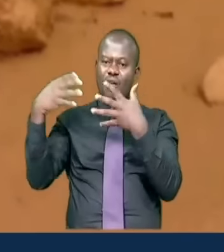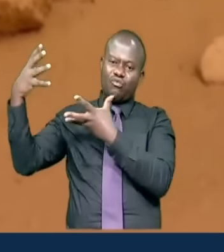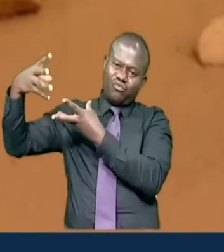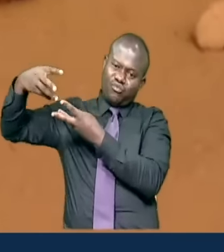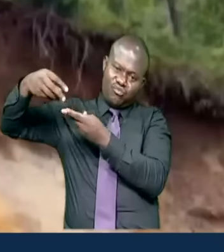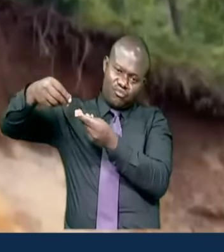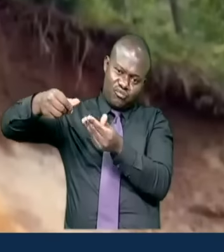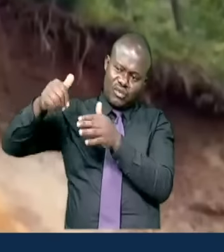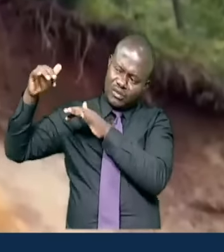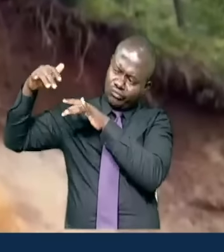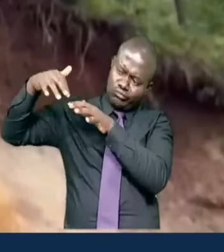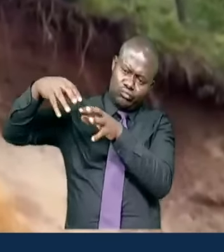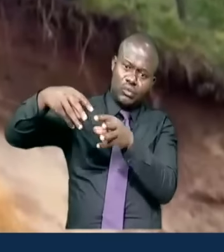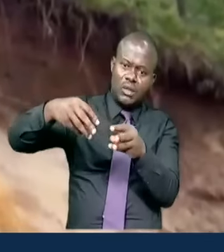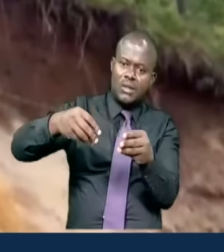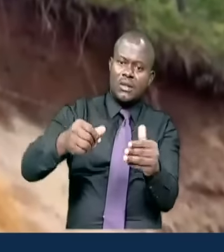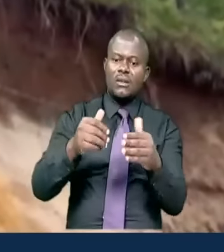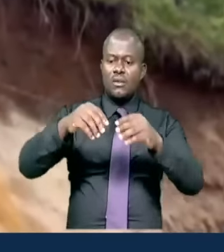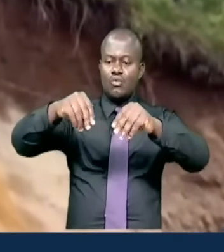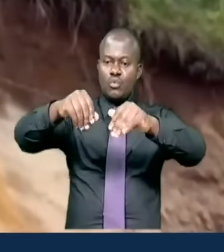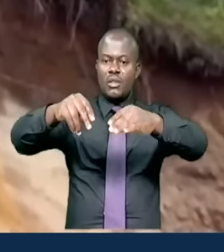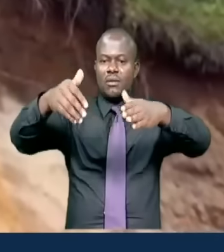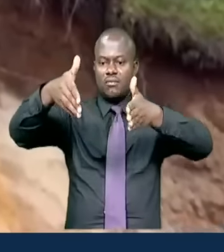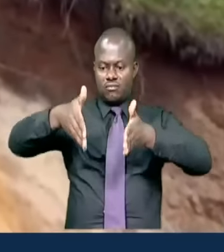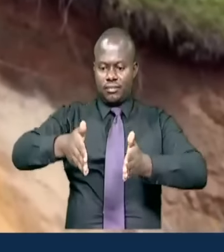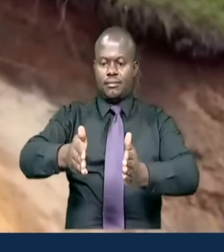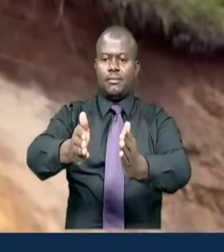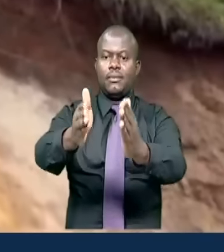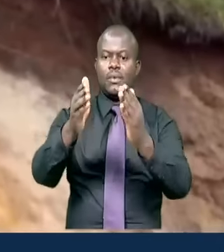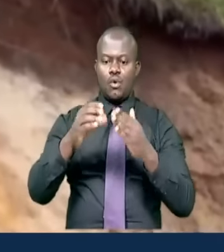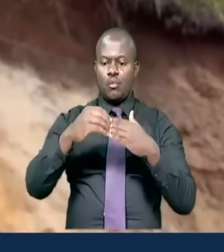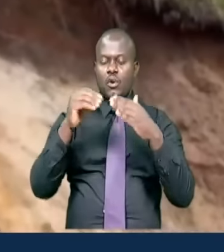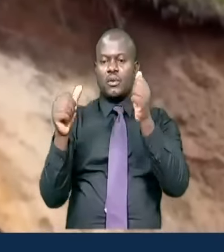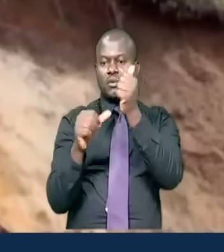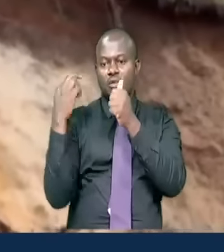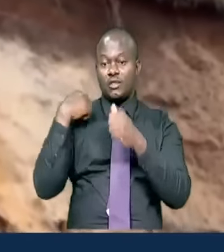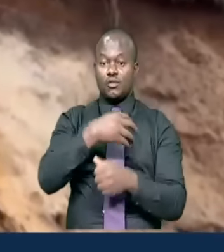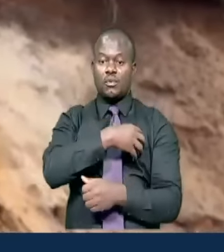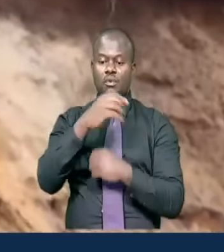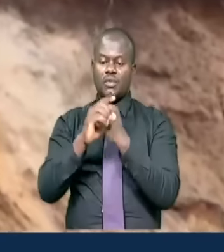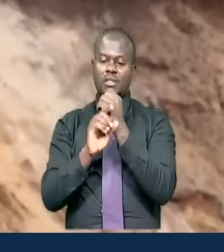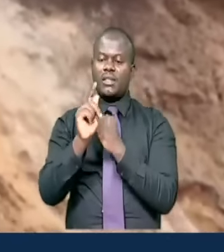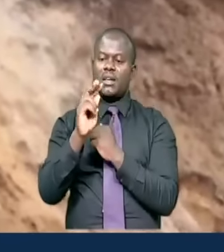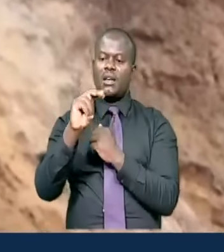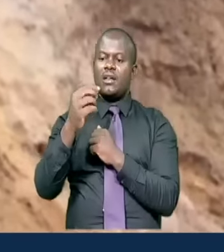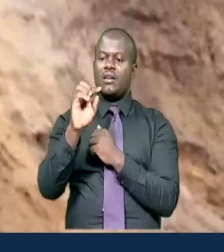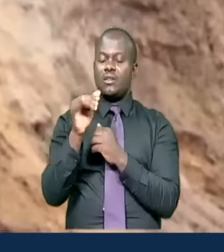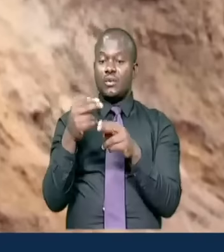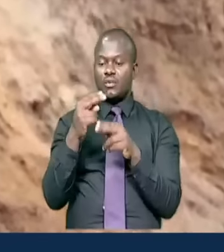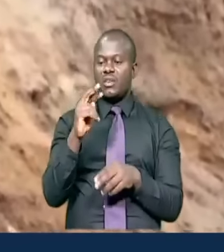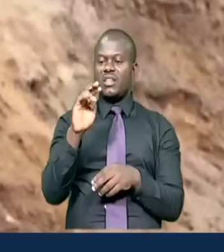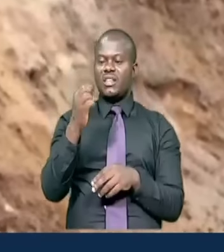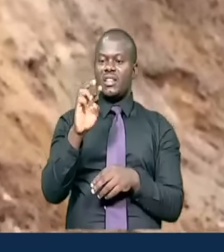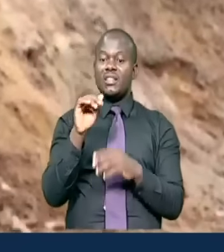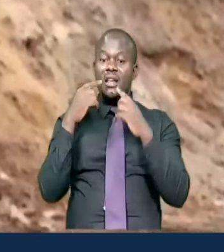ibyo biti n'amashyamba byose byamanukanye n'ubutaka biteyeho. Umuyobozi wungirije ushinzwe ubukungu mu karere ka Karongi Niragire Theophile atangaza